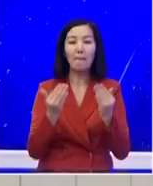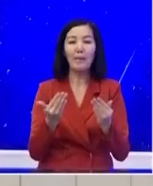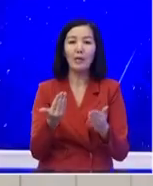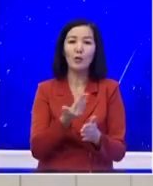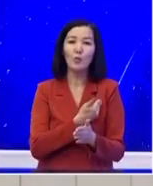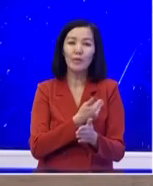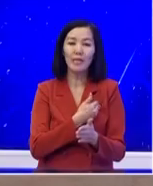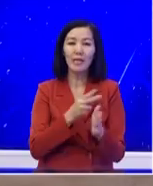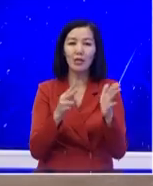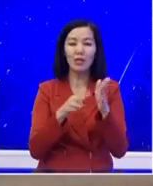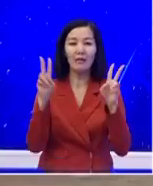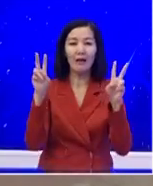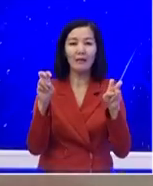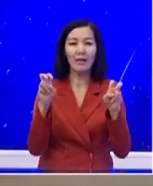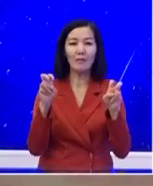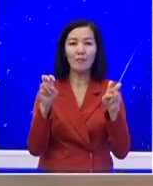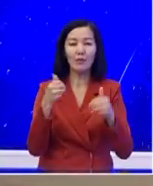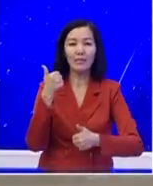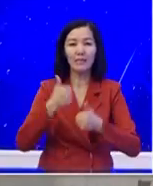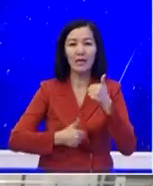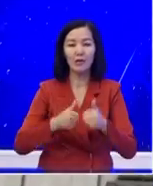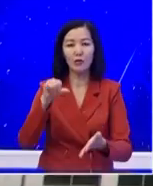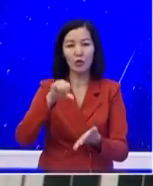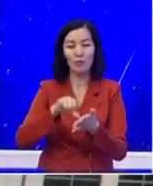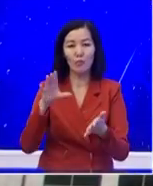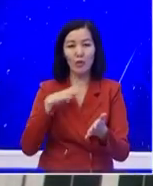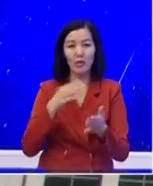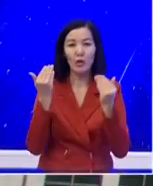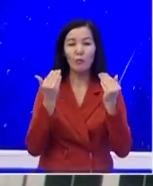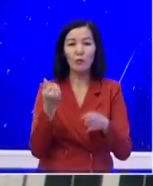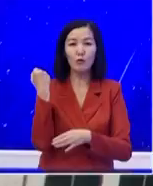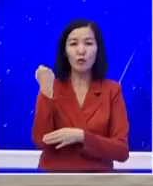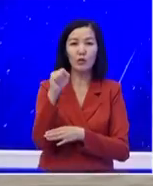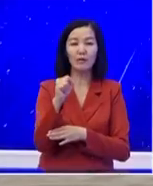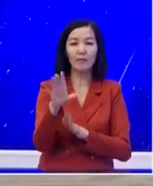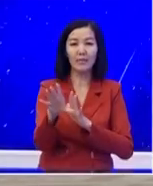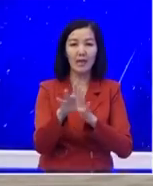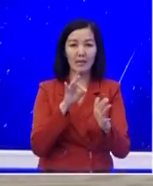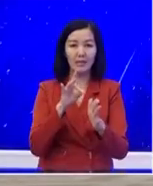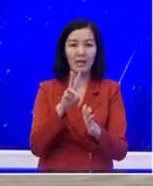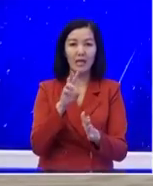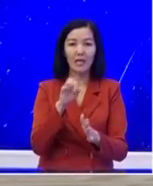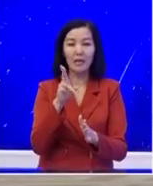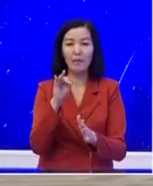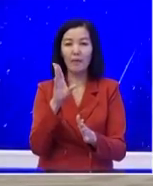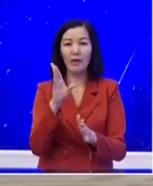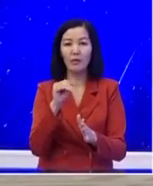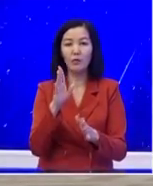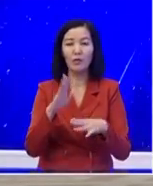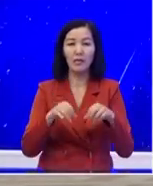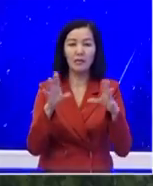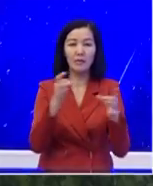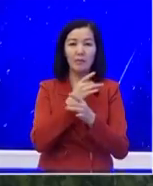биыл үміткерлер жеті аталым бойынша өзара сынға түскен болатын. Бүгінге жеңімпаздар белгілі. Нұрлан Ниғматулин оларды